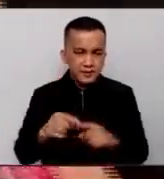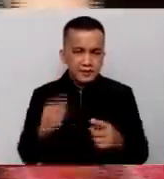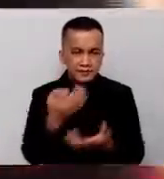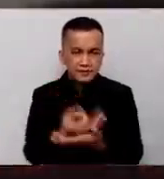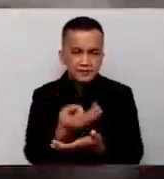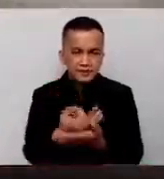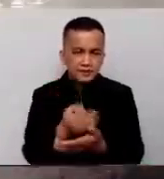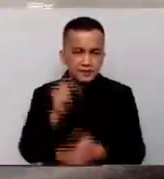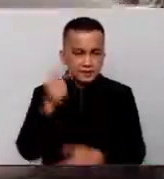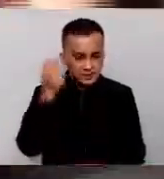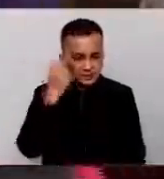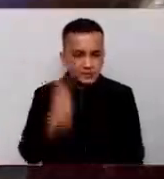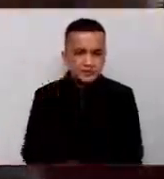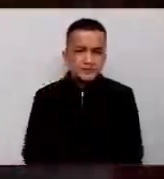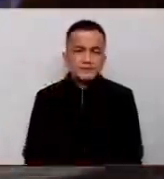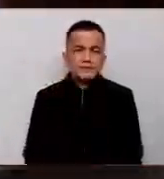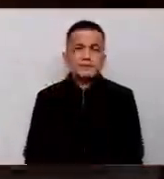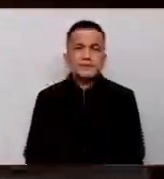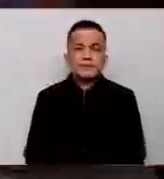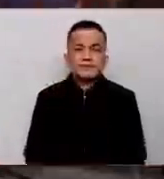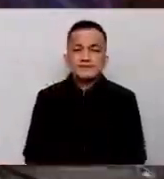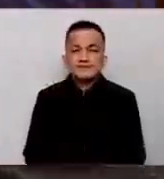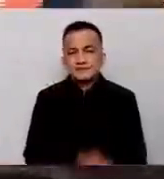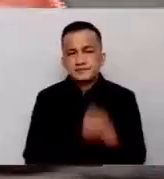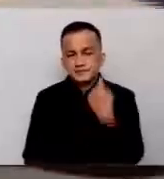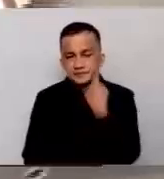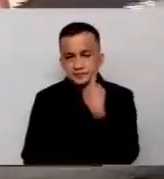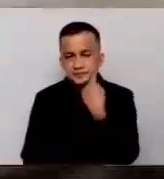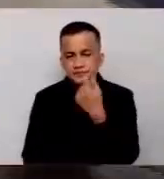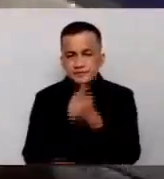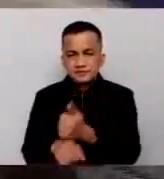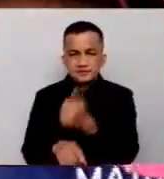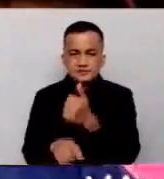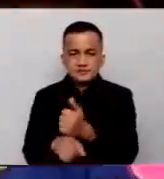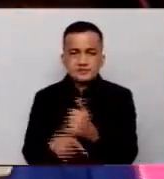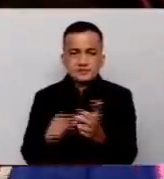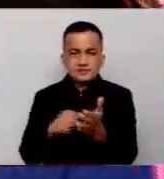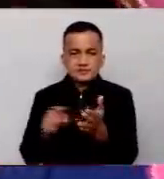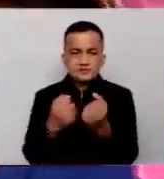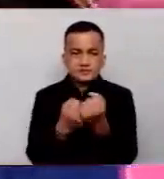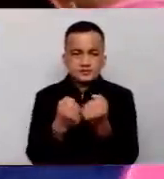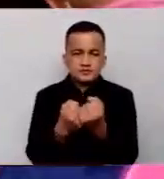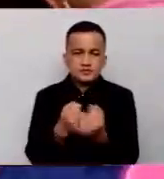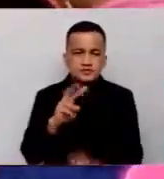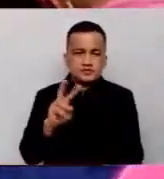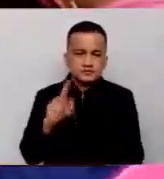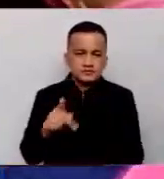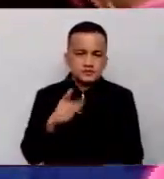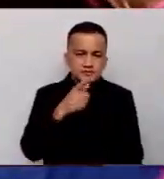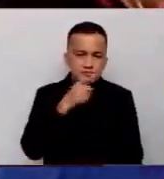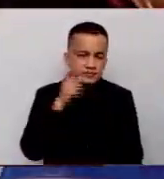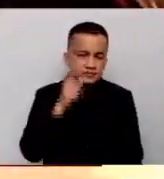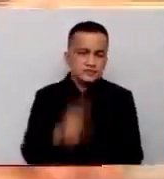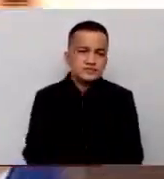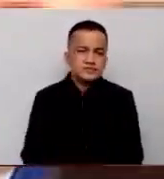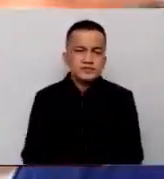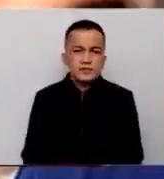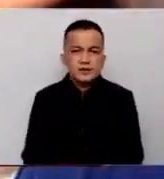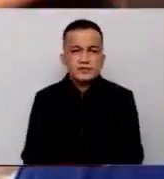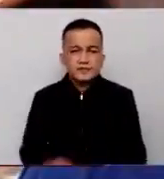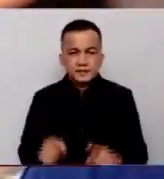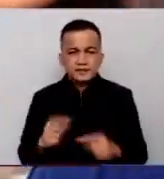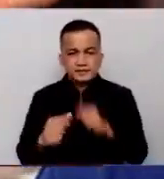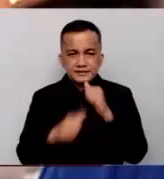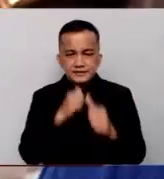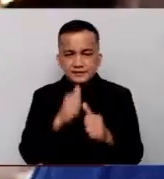gobyerno. Kamakailan lang, inakusahan ding bayaran ng mga supporter ni Vice President Lenny Robredo. Pero itinanggito mismo